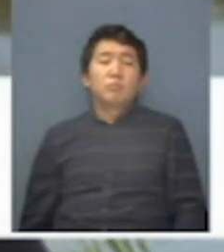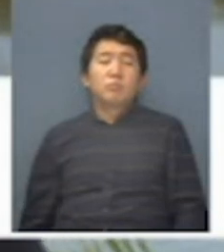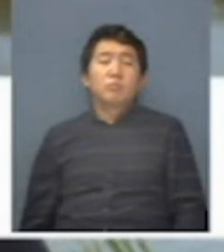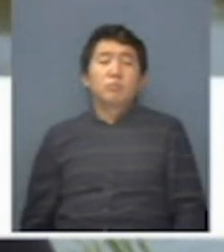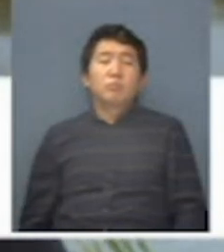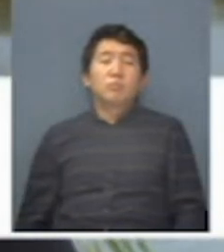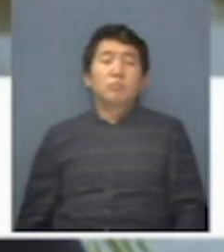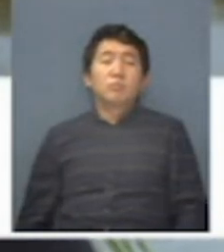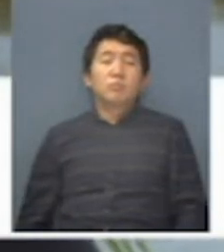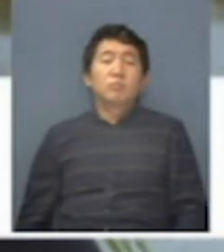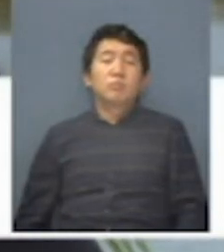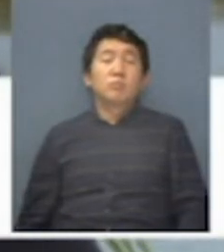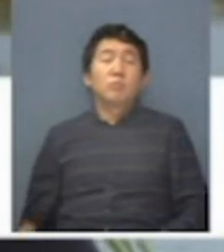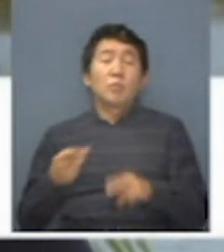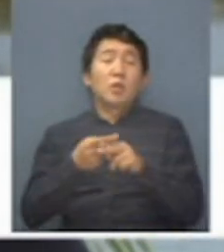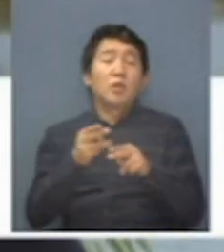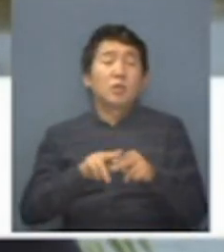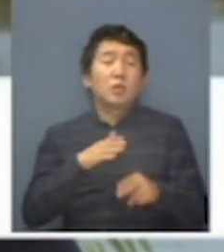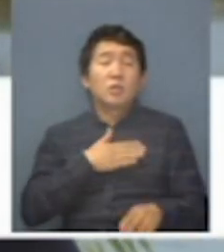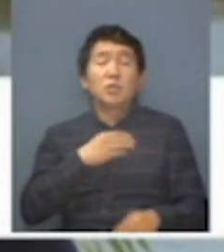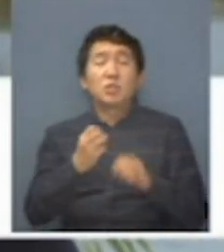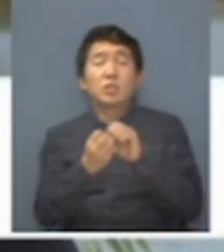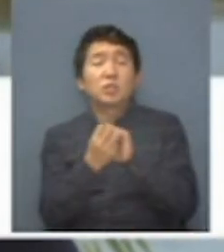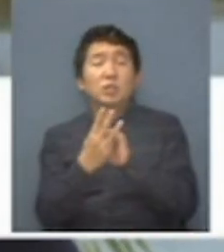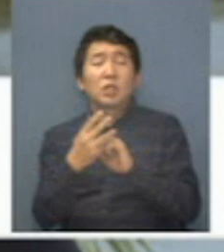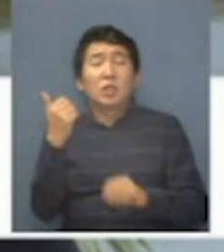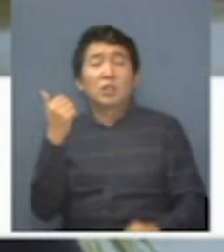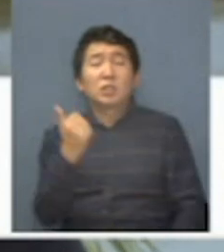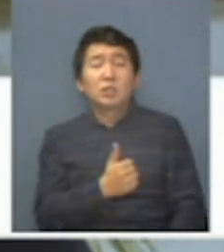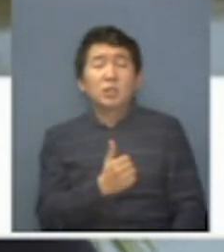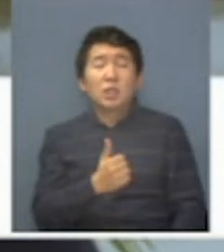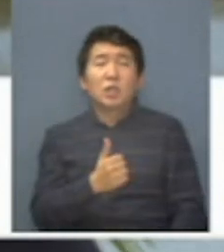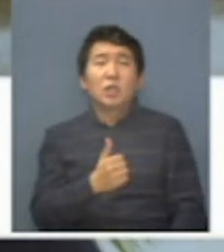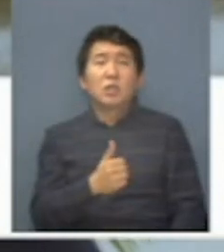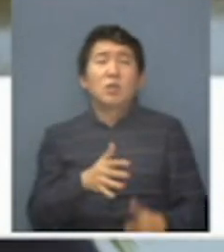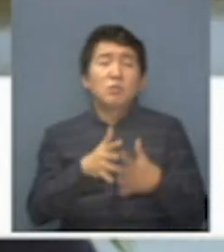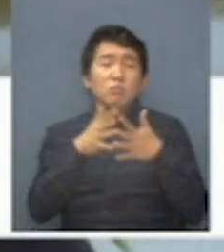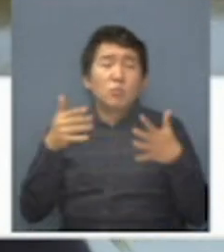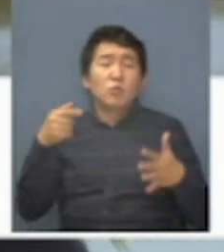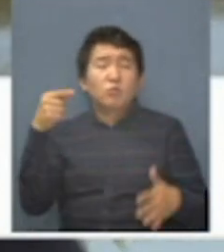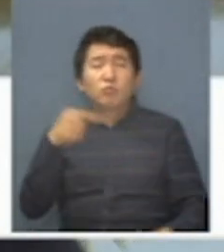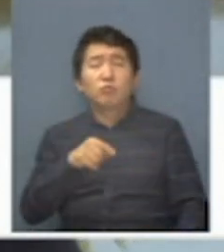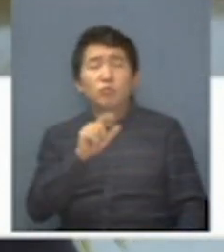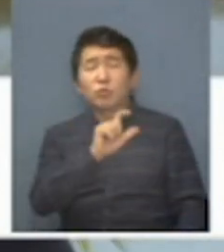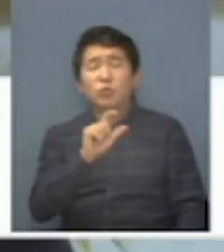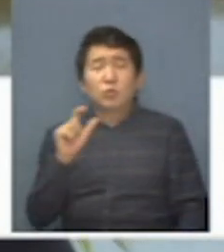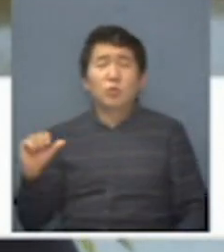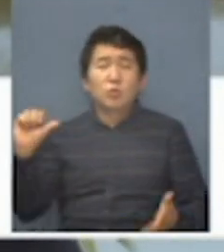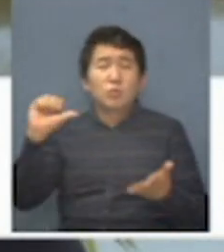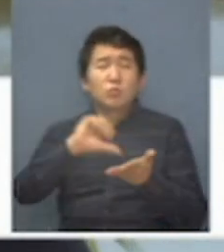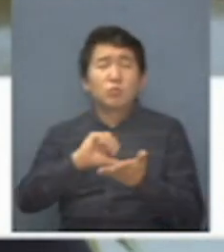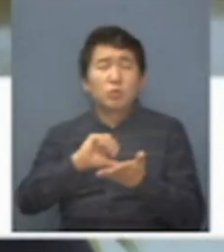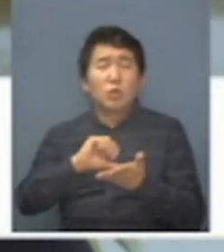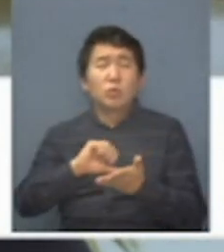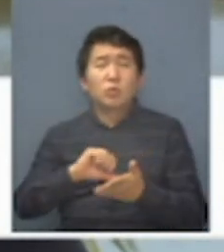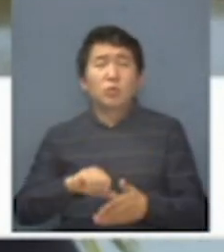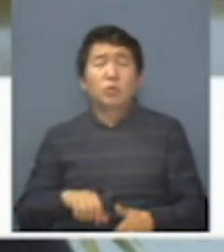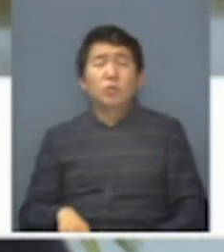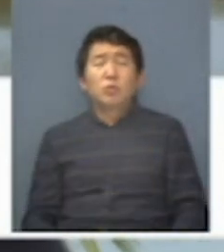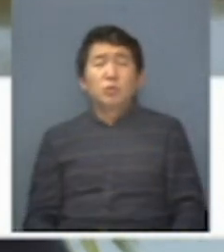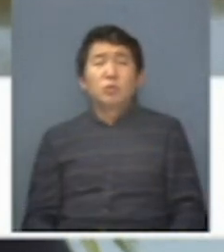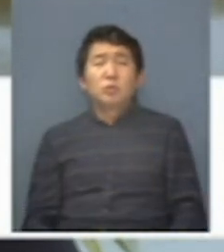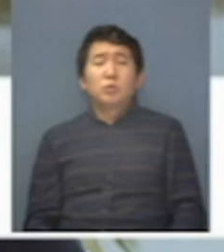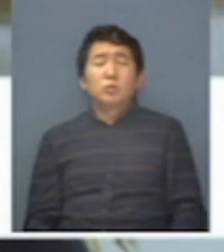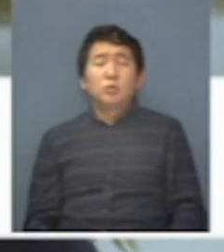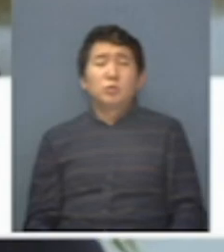Это наша 13-я неделя. Каждую неделю в регионе в акции принимают участие более 1000 человек. Параллельно проводятся работы по